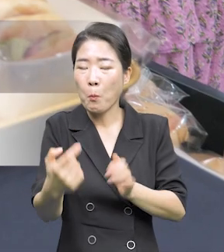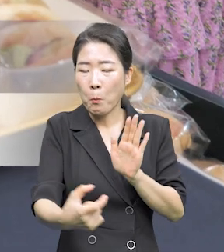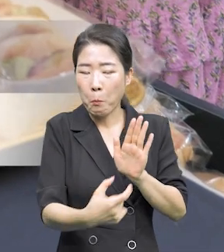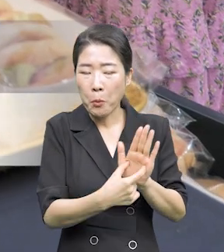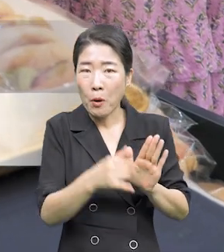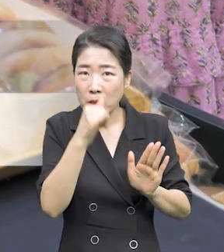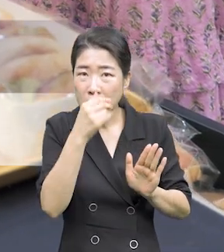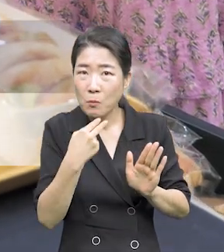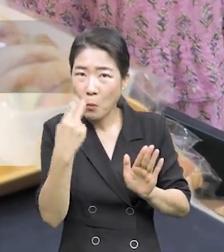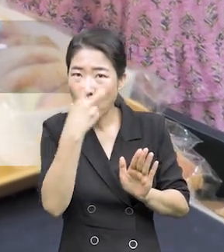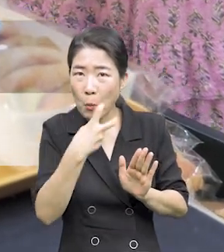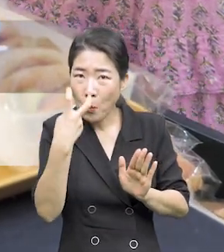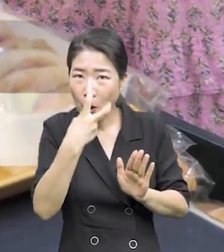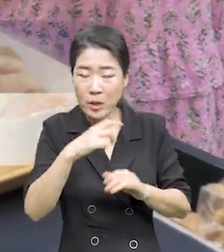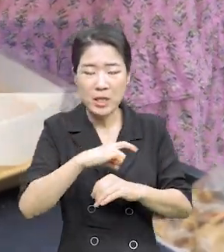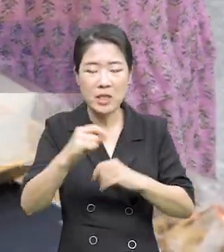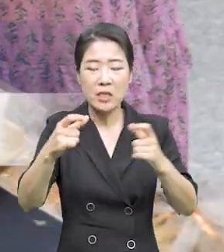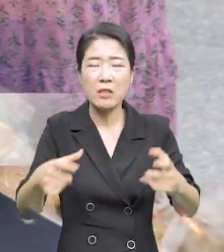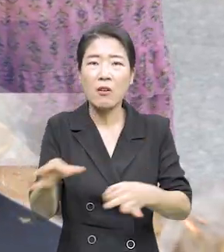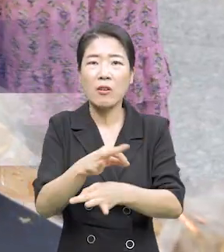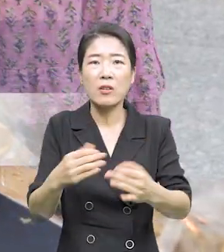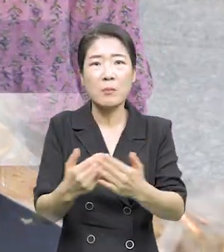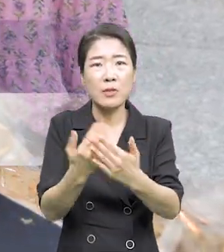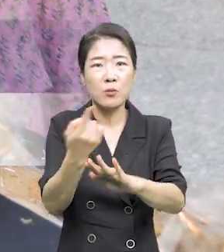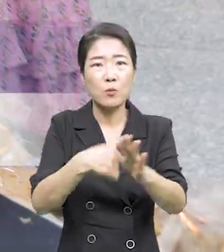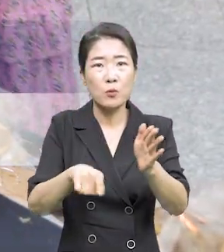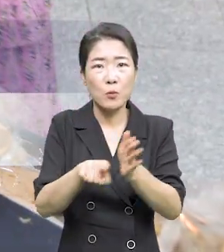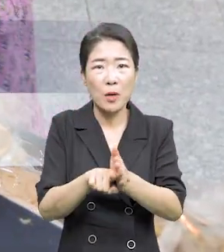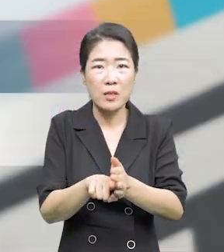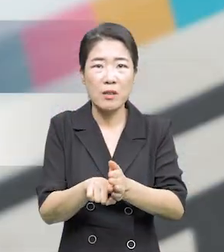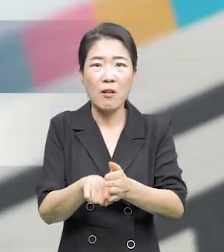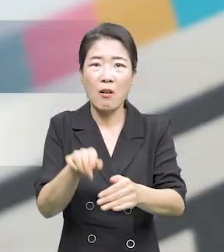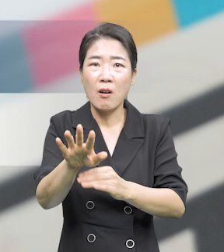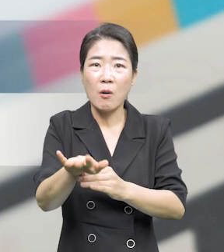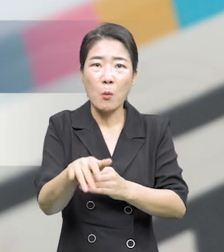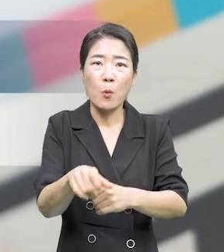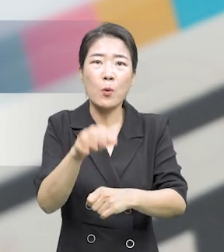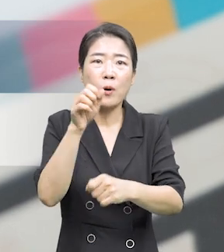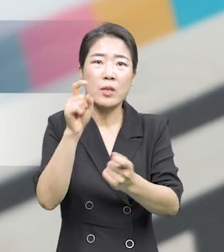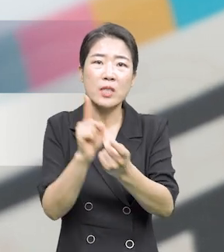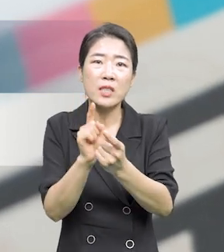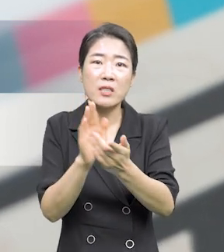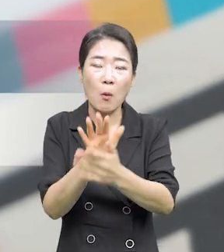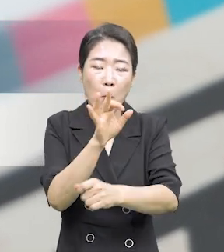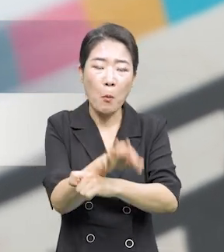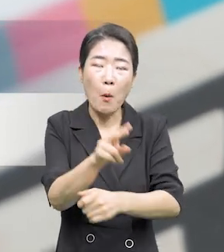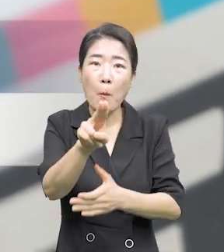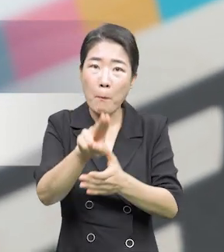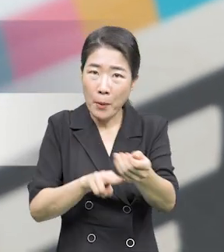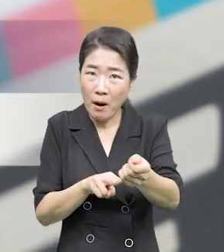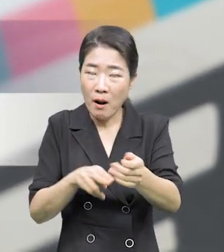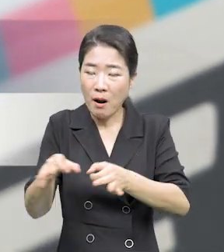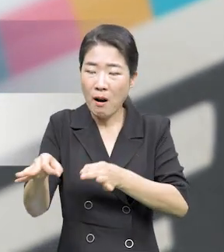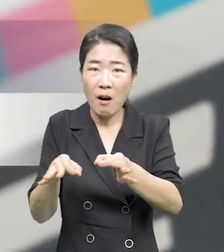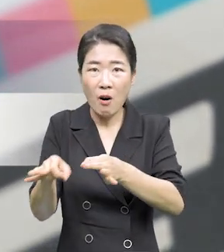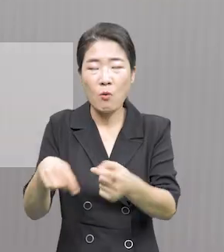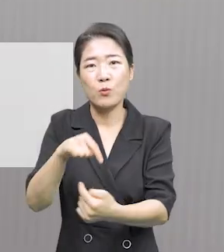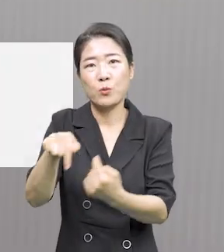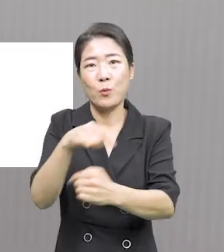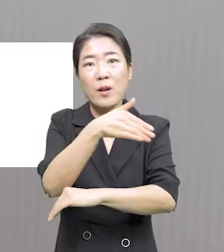한편 지역경제 활성화를 위해 로컬푸드 직매장과 농산물 직거래 장터 등을 운영할